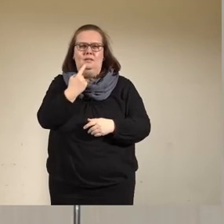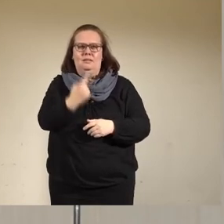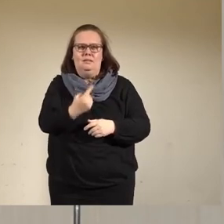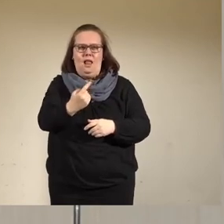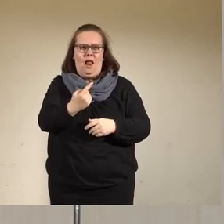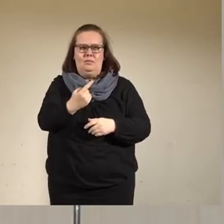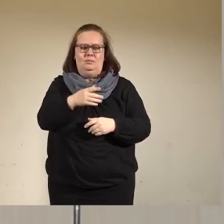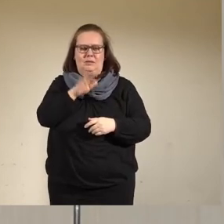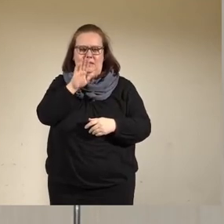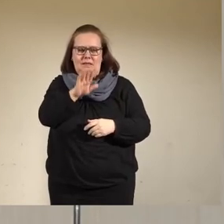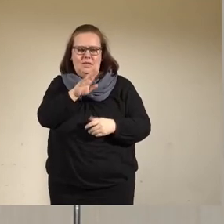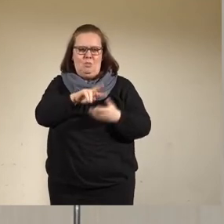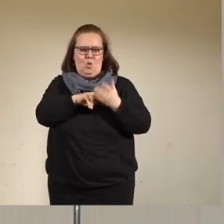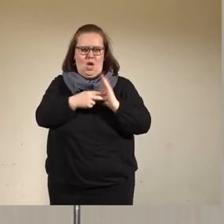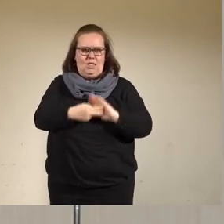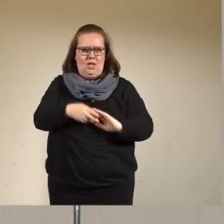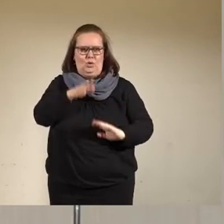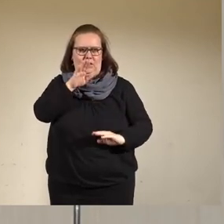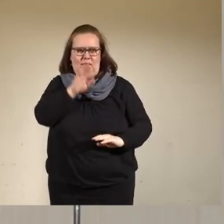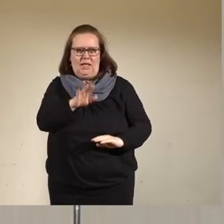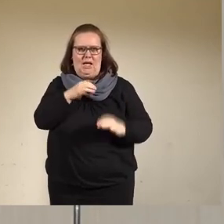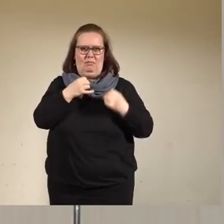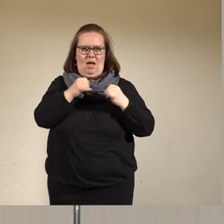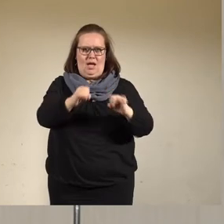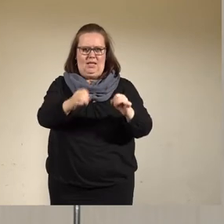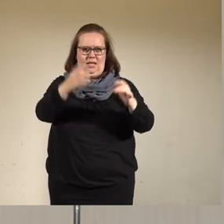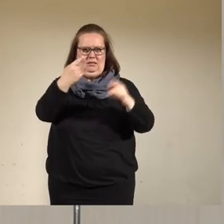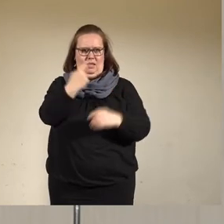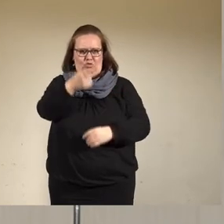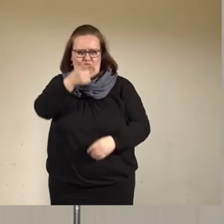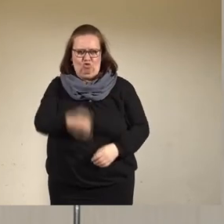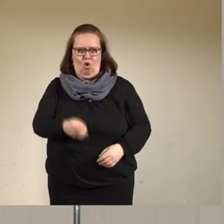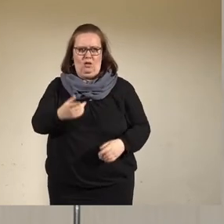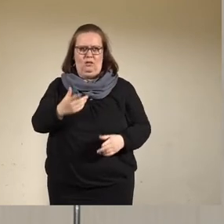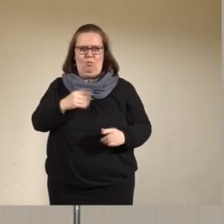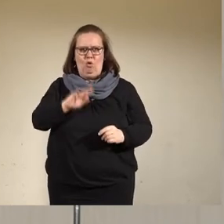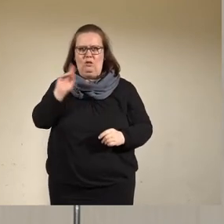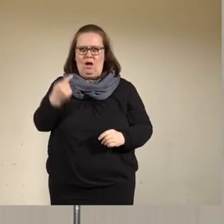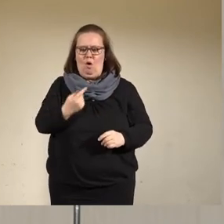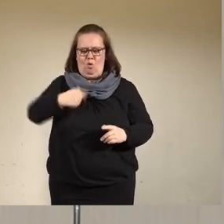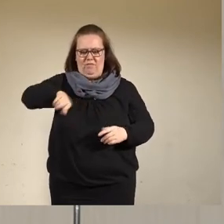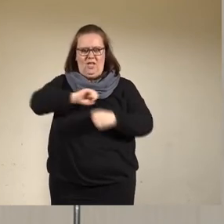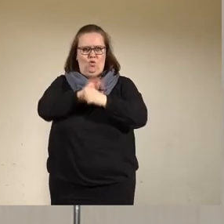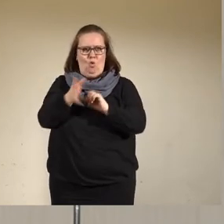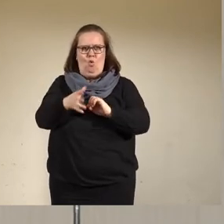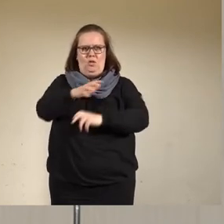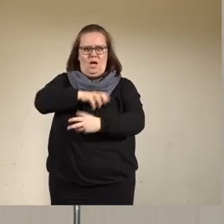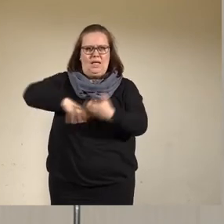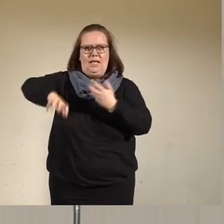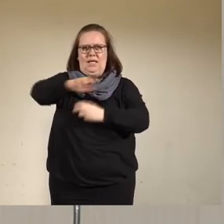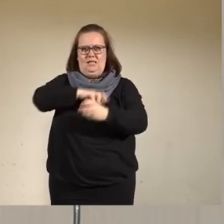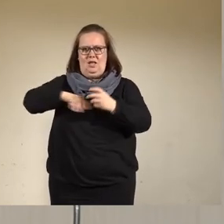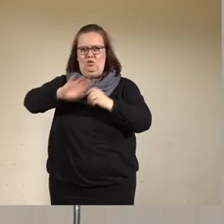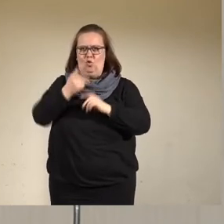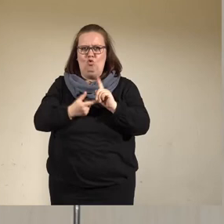sind doch mit Ihrer Politik und Ihrem Agieren mit Schuld, dass sich die Corona-Krise überhaupt